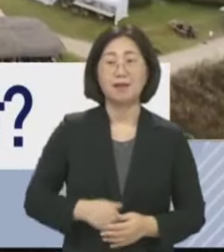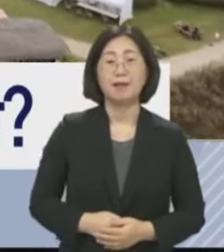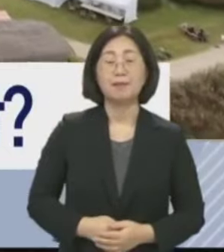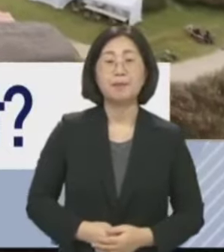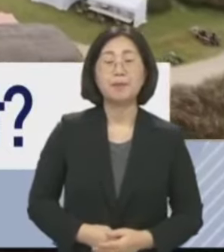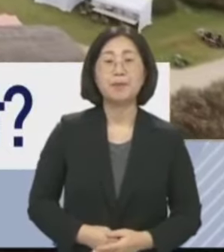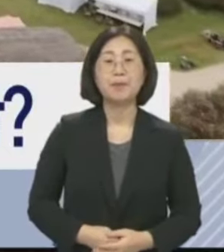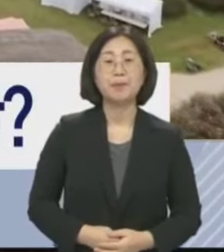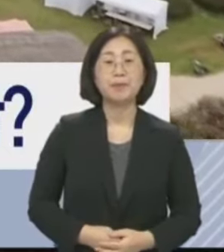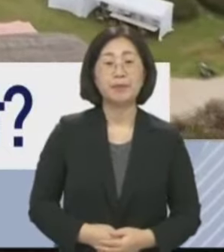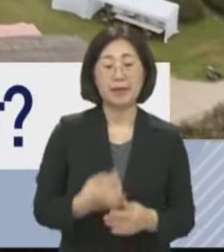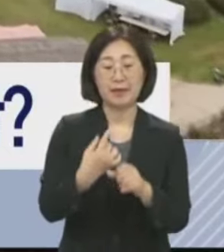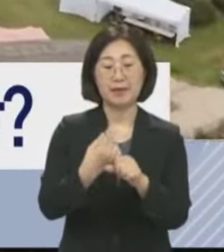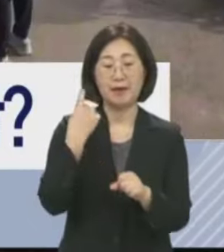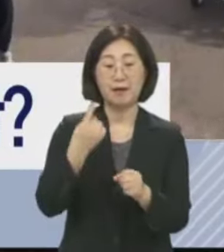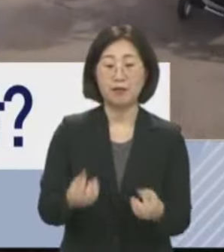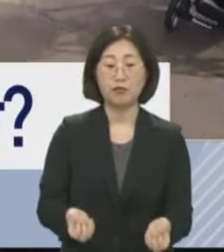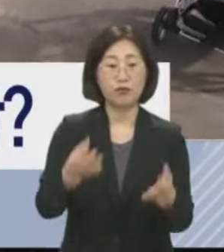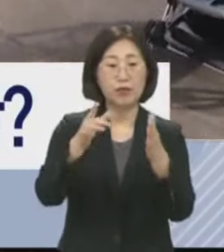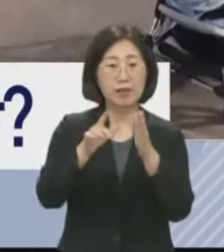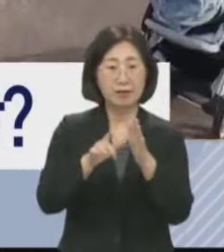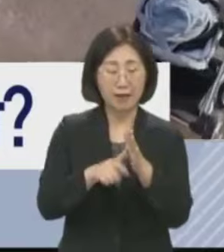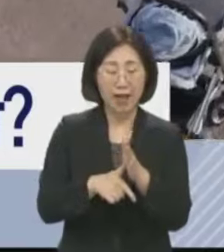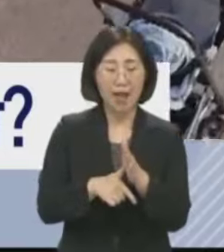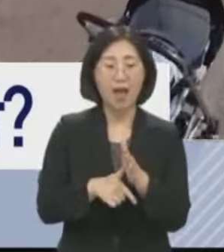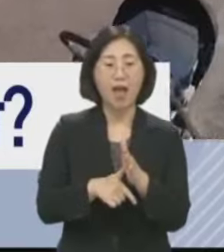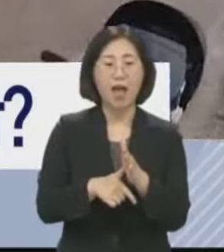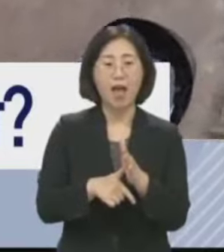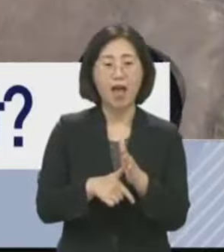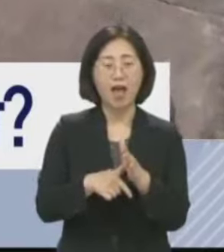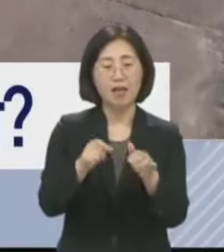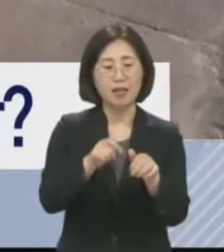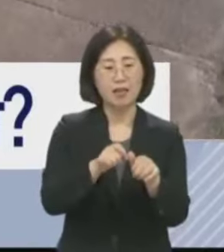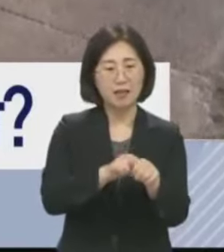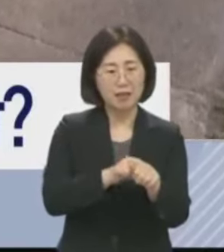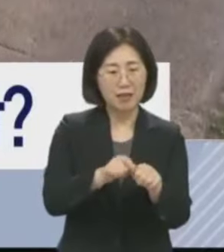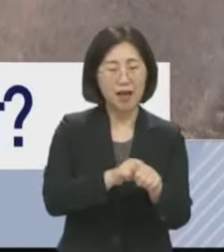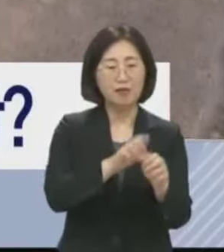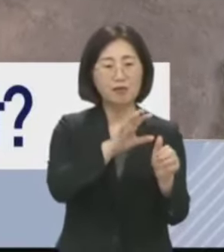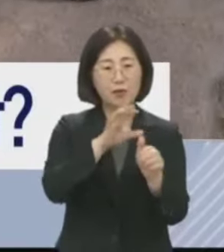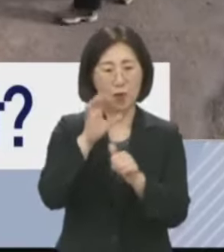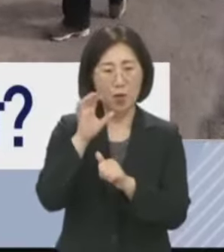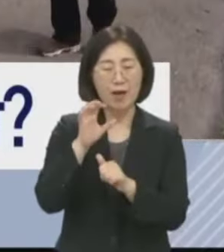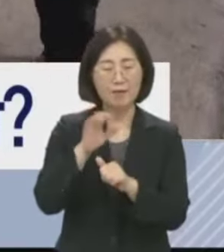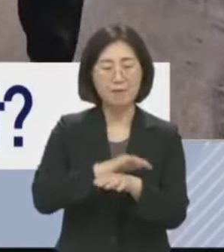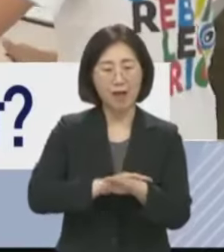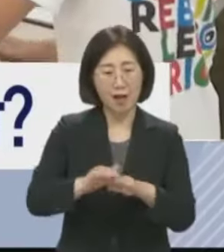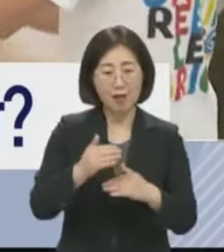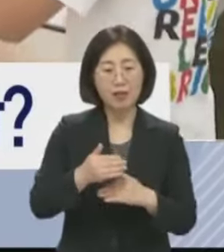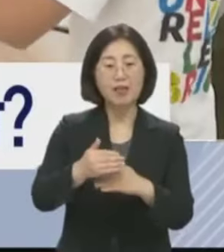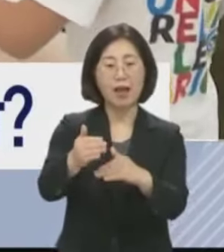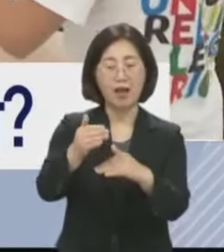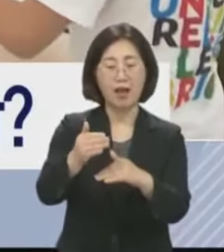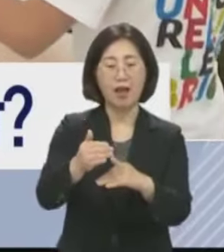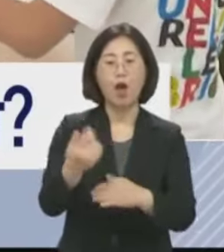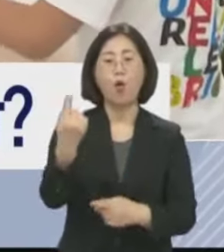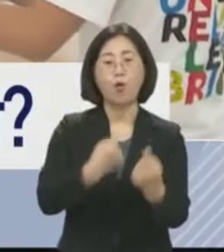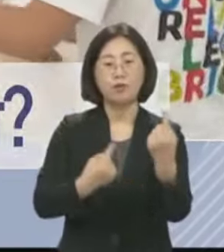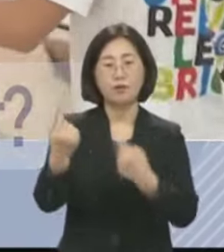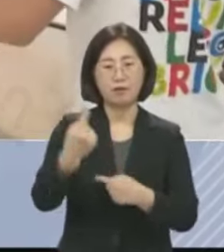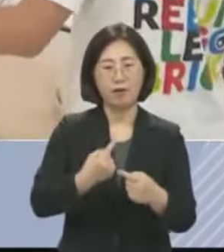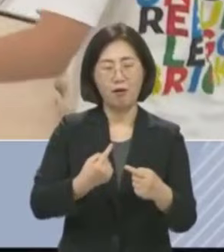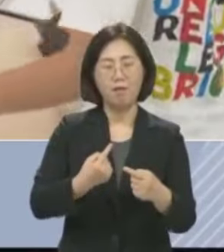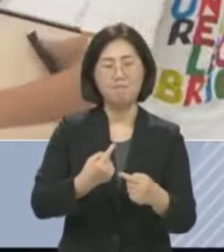되겠습니다. 지난해 축제에 여러 가지 특장점을 잘 살려가지고 진행을 하는 만큼 오셔서 정말